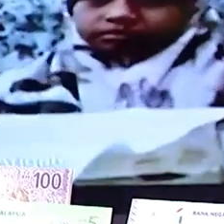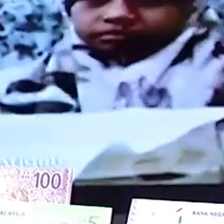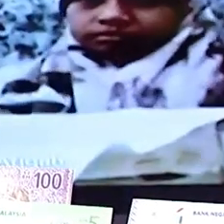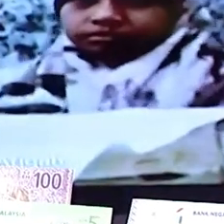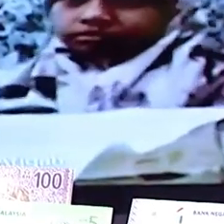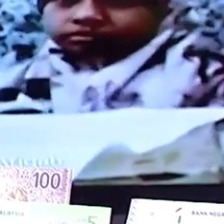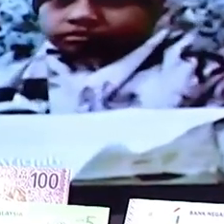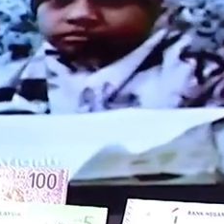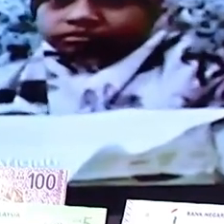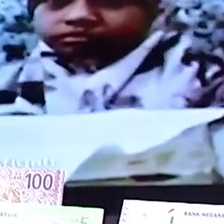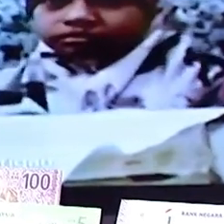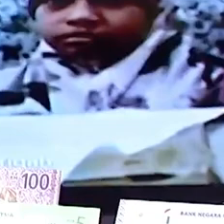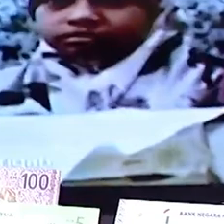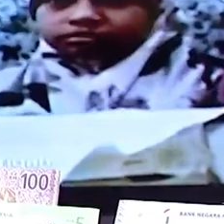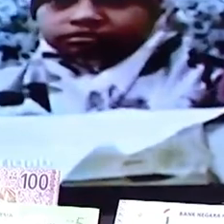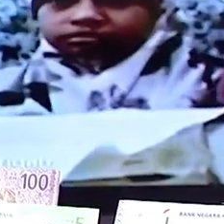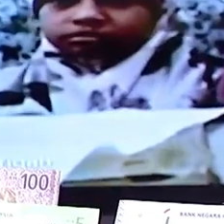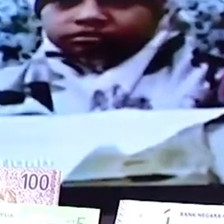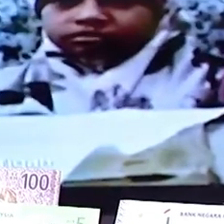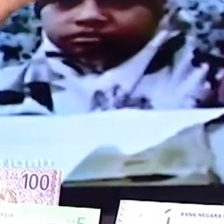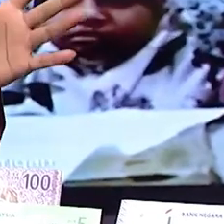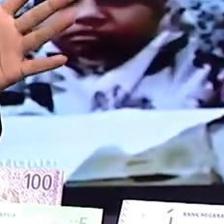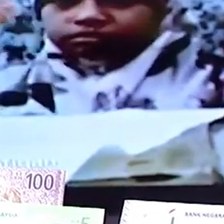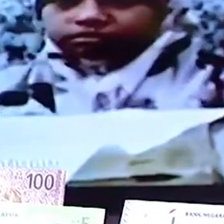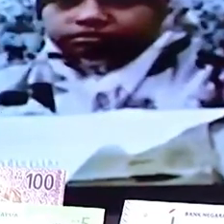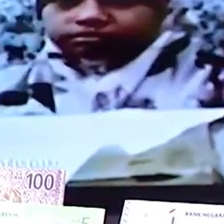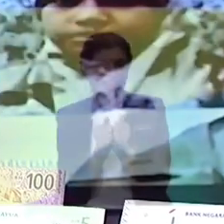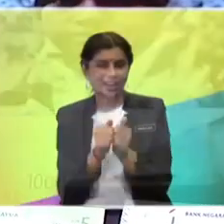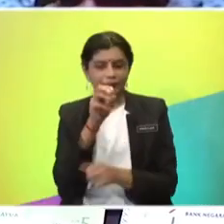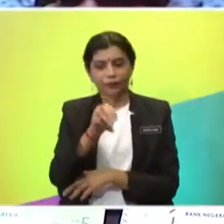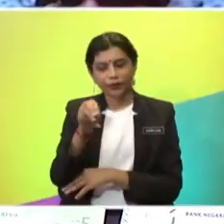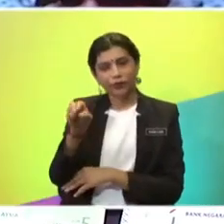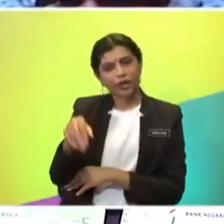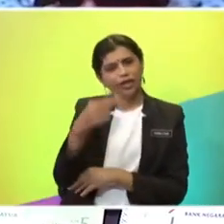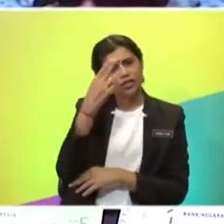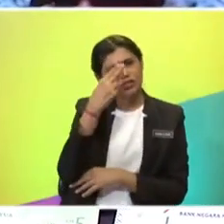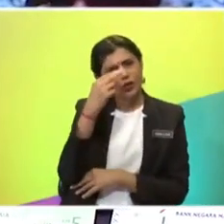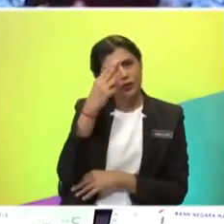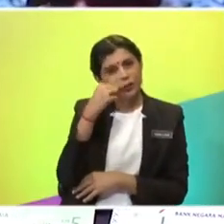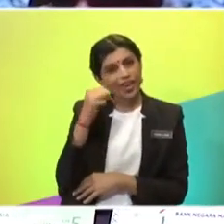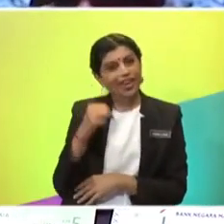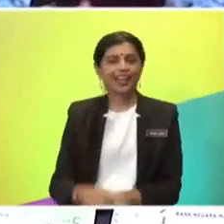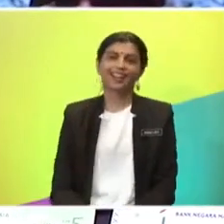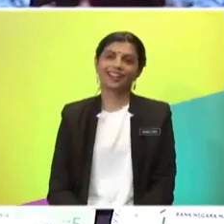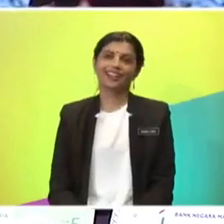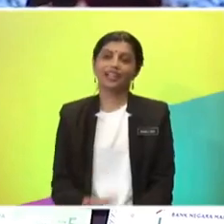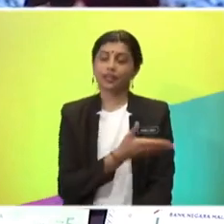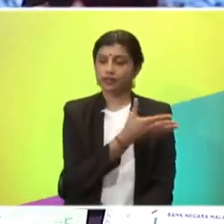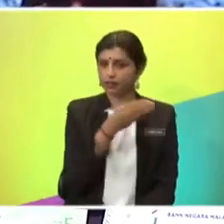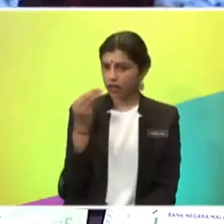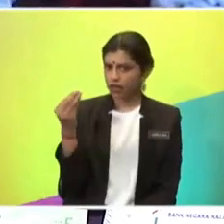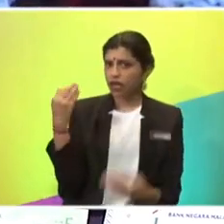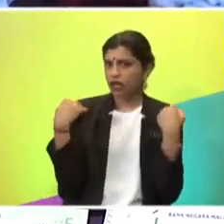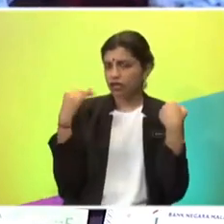Mas Diana, Cikgu Syamila dan juga adik-adik saya yang comel-comel di Google Meet pada ketika ini serta anda yang berada di rumah. Ada yang sedih